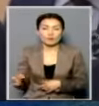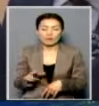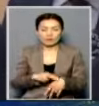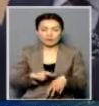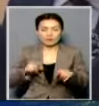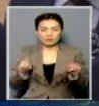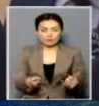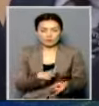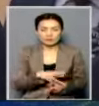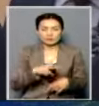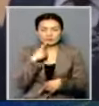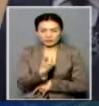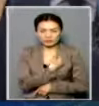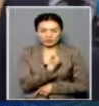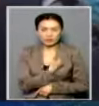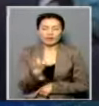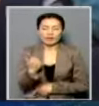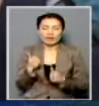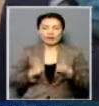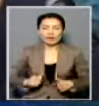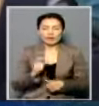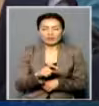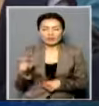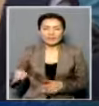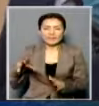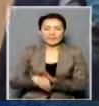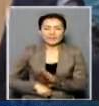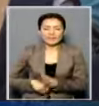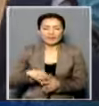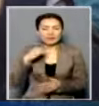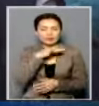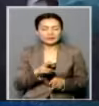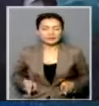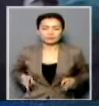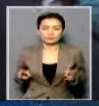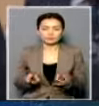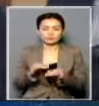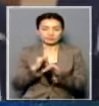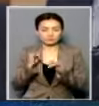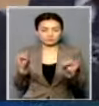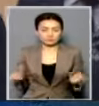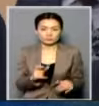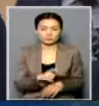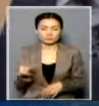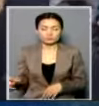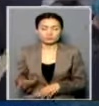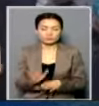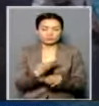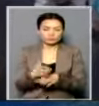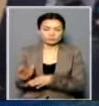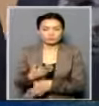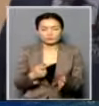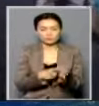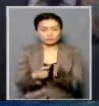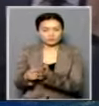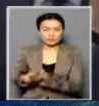полиция қызметкерлері, әскерилер, бейбіт тұрғындар, соның ішінде көп әрине террористер жаңағы мерт